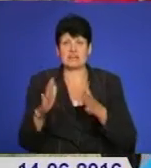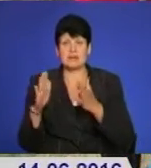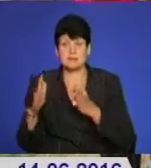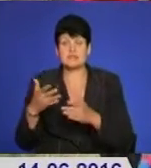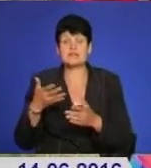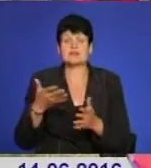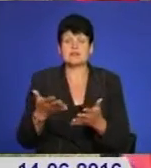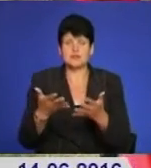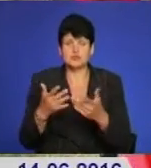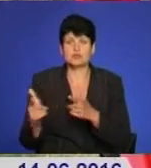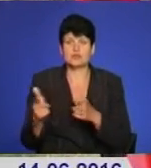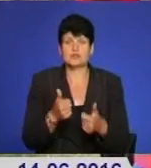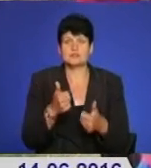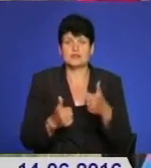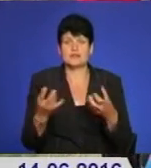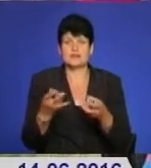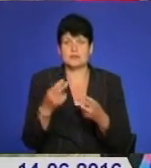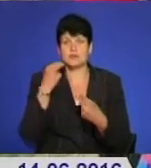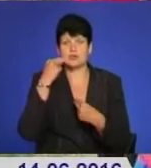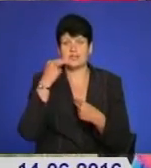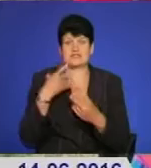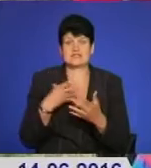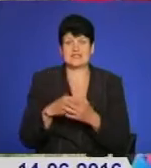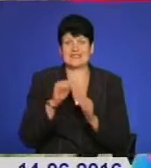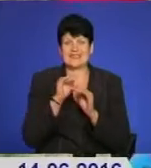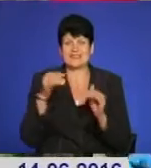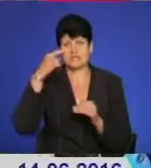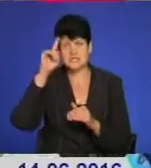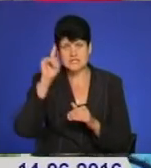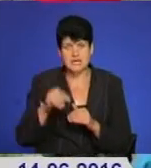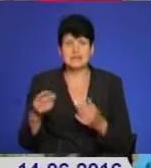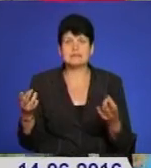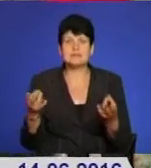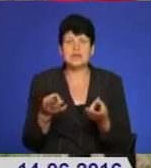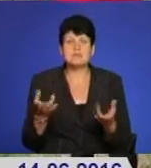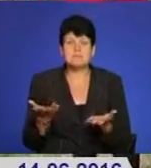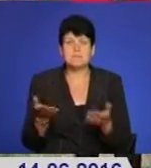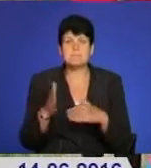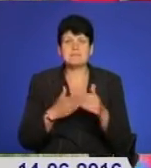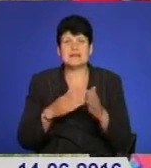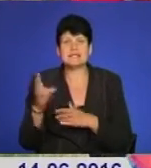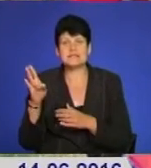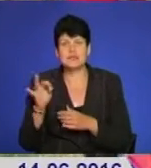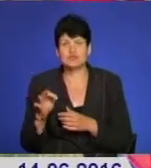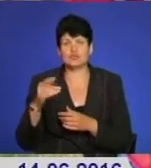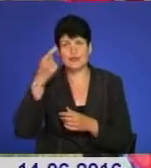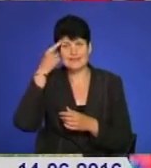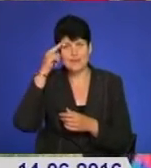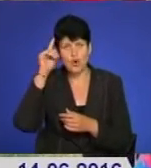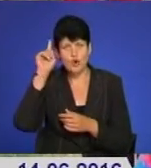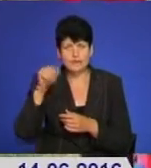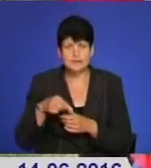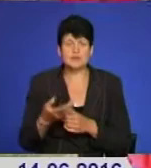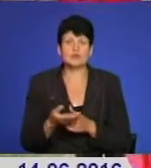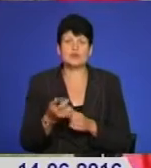щоб готуватись до змагань, треба підвищити свій рівень знань, треба і практично, і теоретично. І